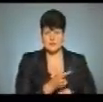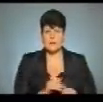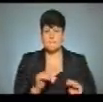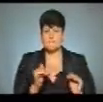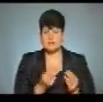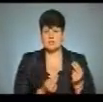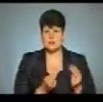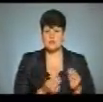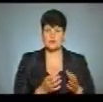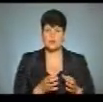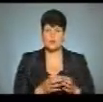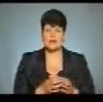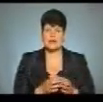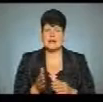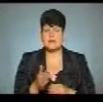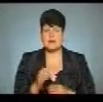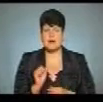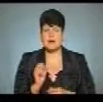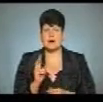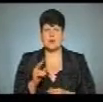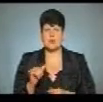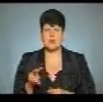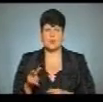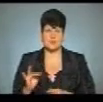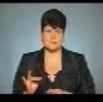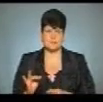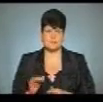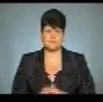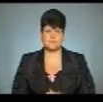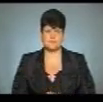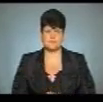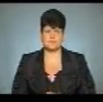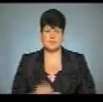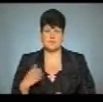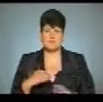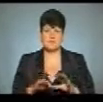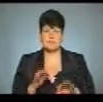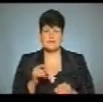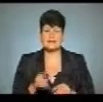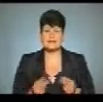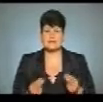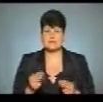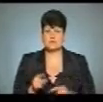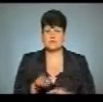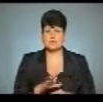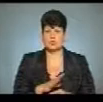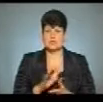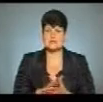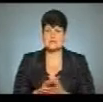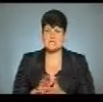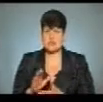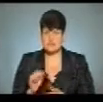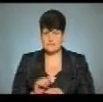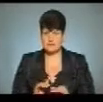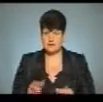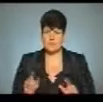Найменші грають гру «Рибаки-акули». Ми вибирали такі ігри, які, щоб вони були для знайомства з дітьми, щоб